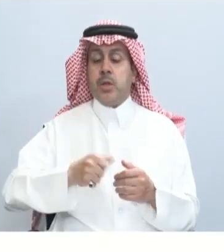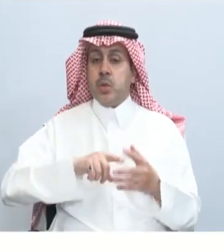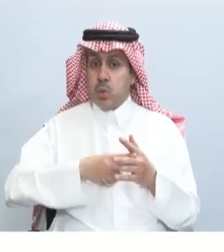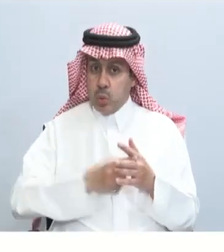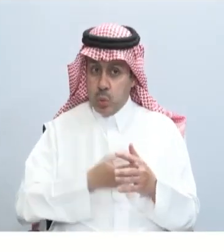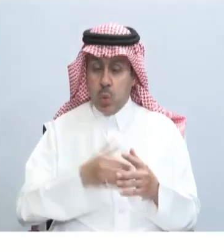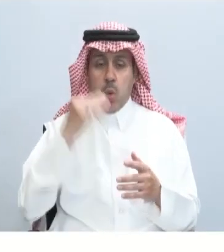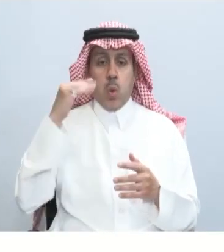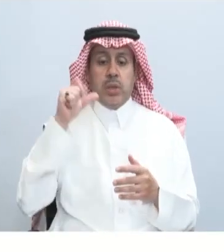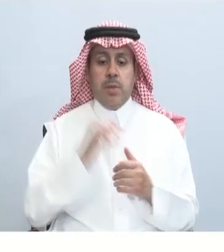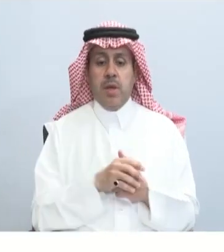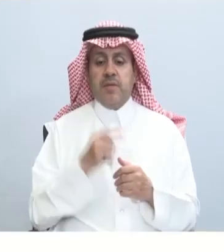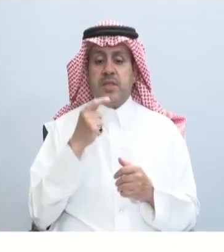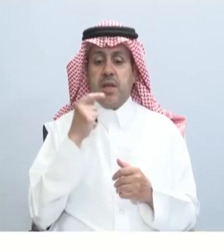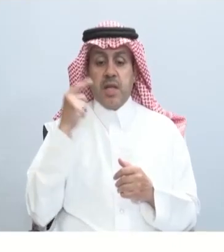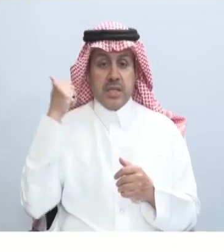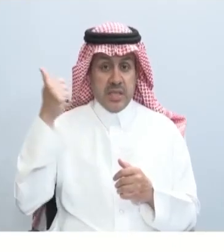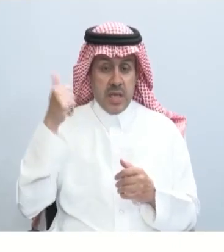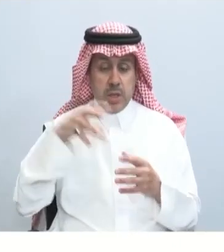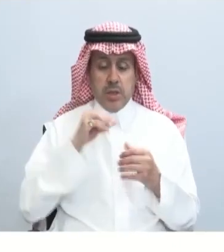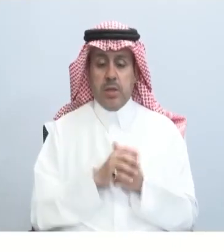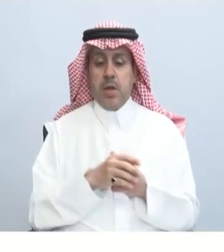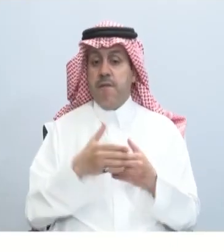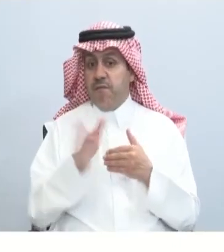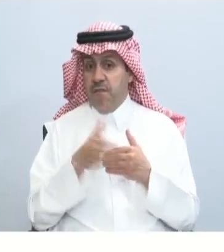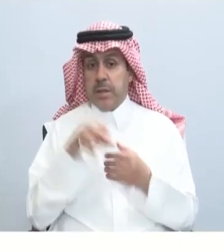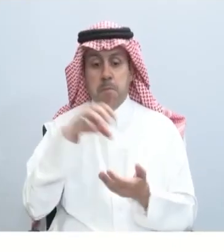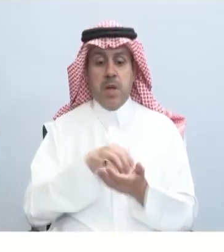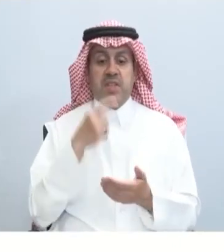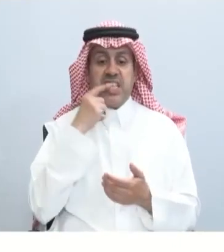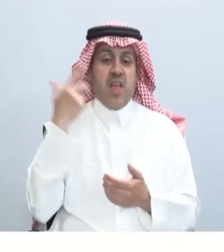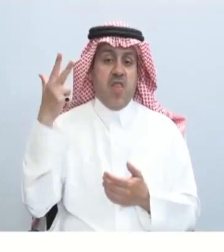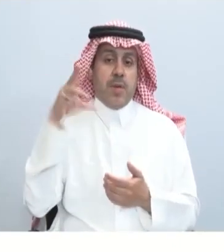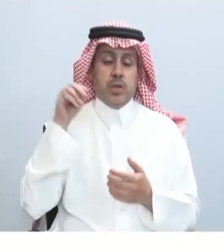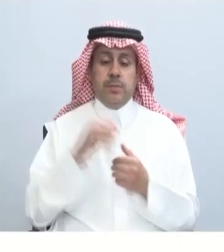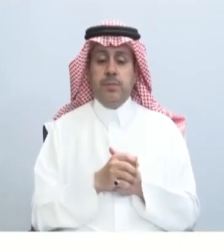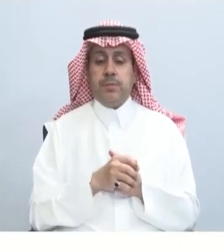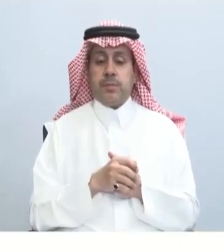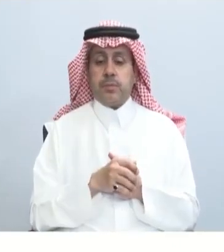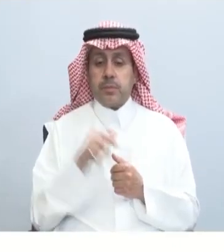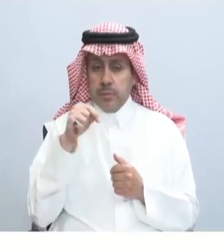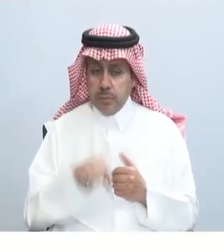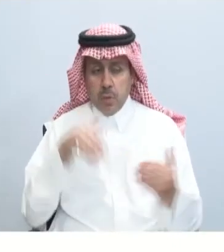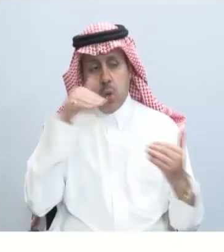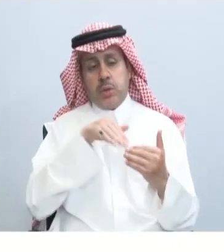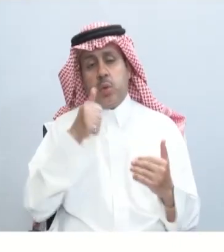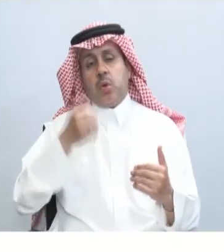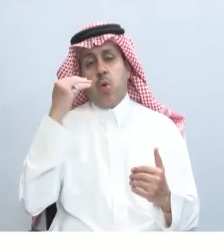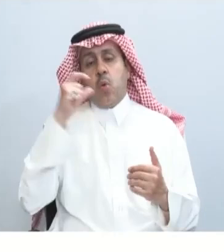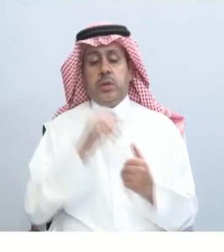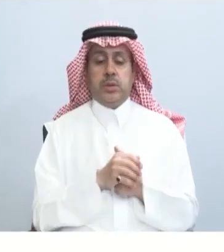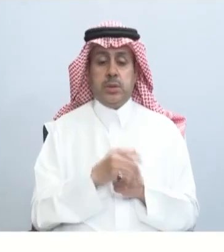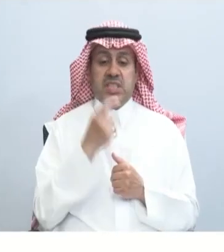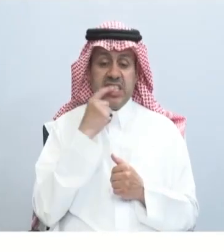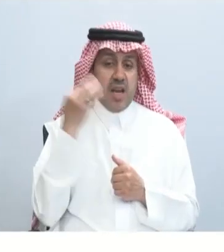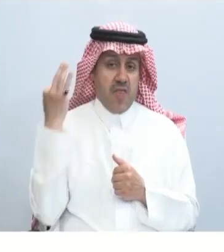فتح مكه في السنه الثامنه للهجره لدينا اليوم باذن الله غزوه احد في الس التي وقعت في السنه